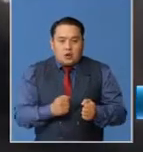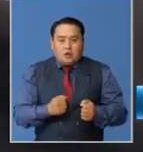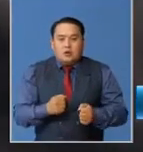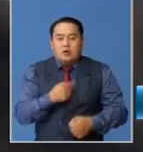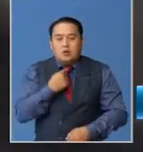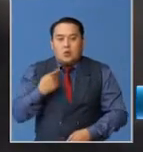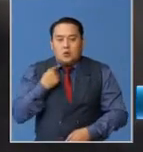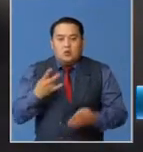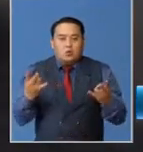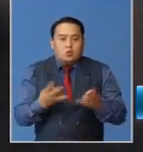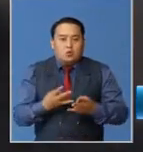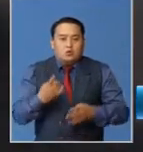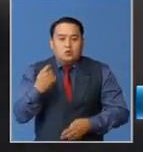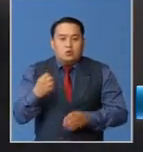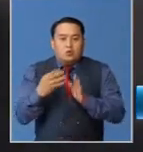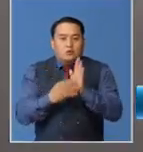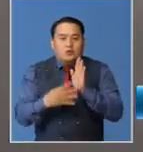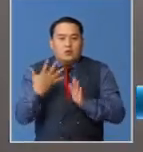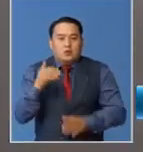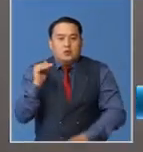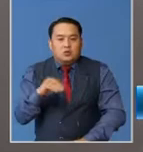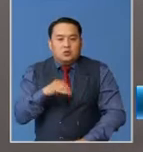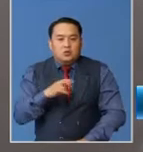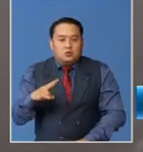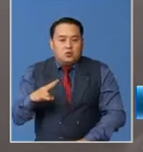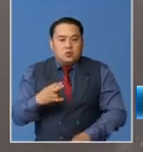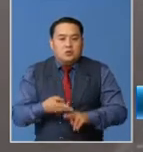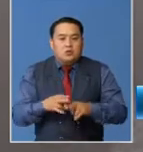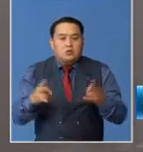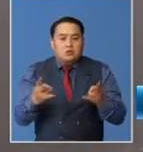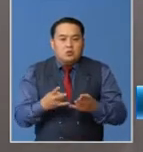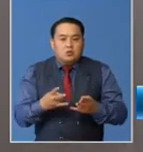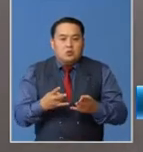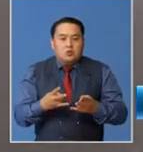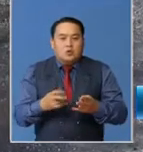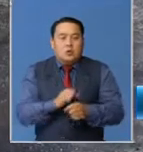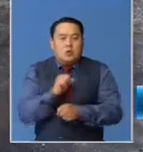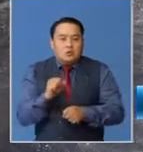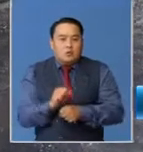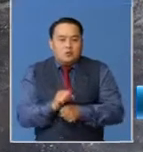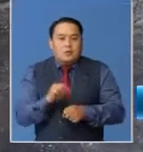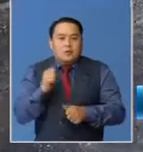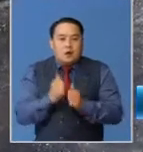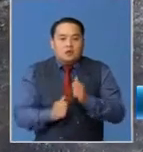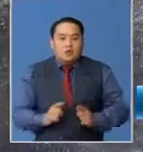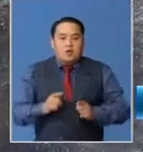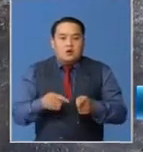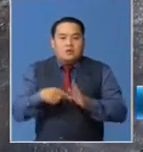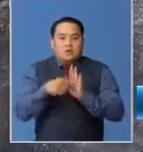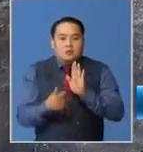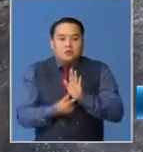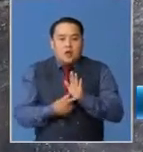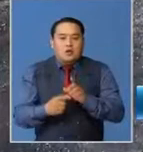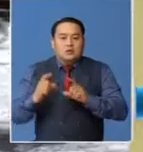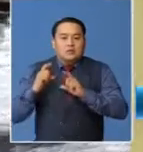областному центру понадобится порядка 195 000 тонн угля. Для этого на сегодня на тупики области ежедневно поступает 17